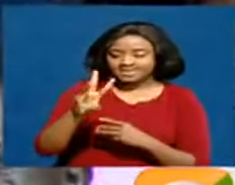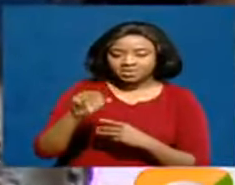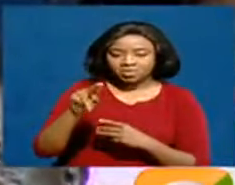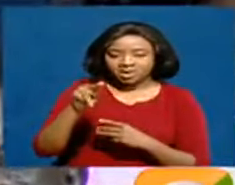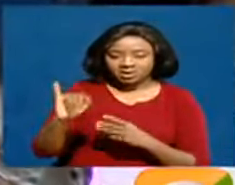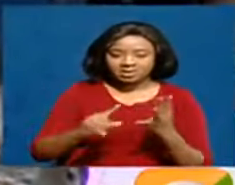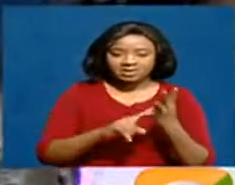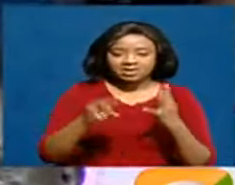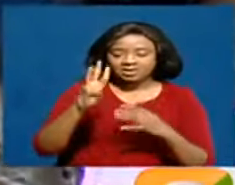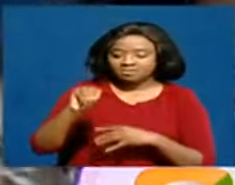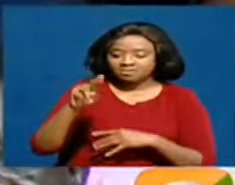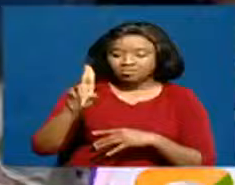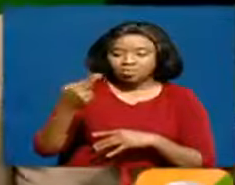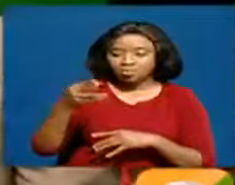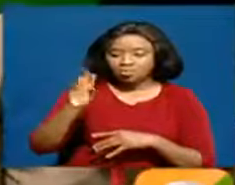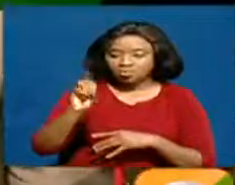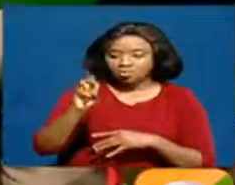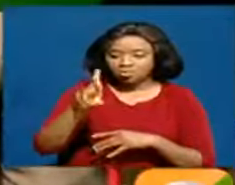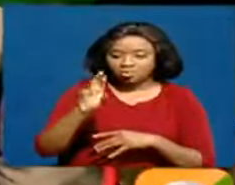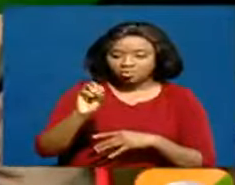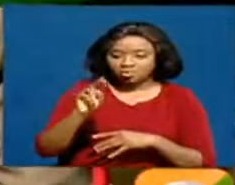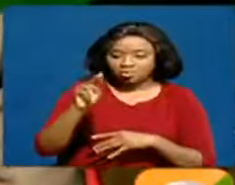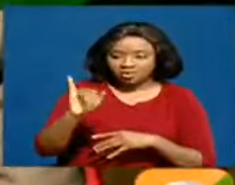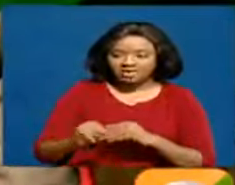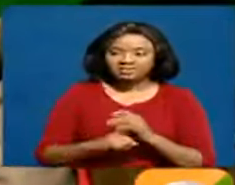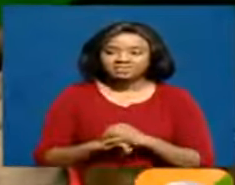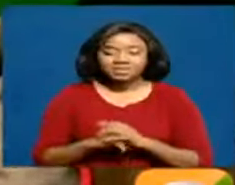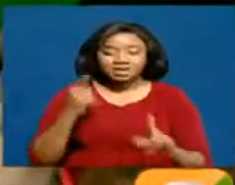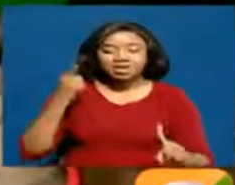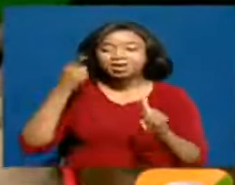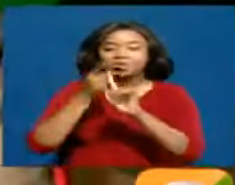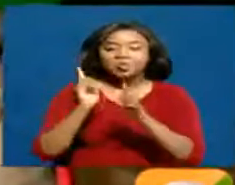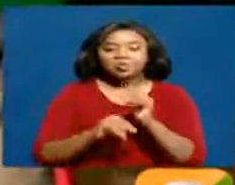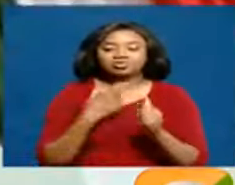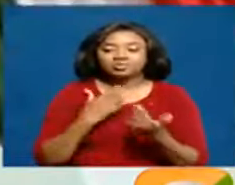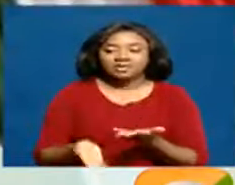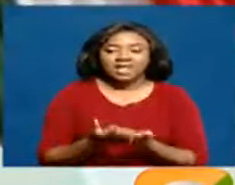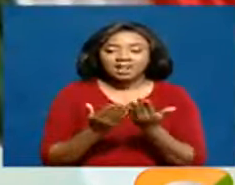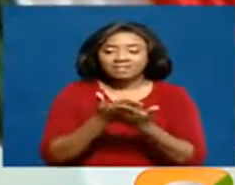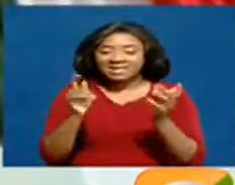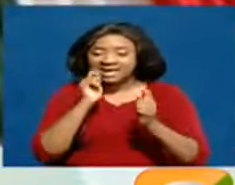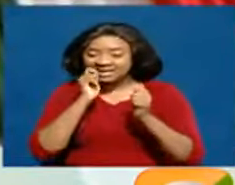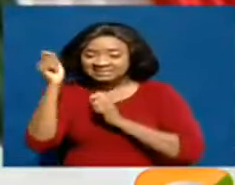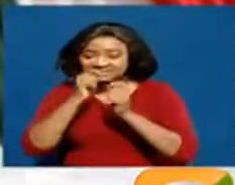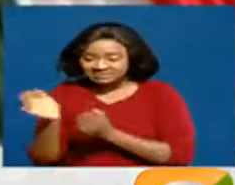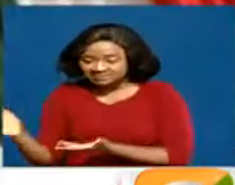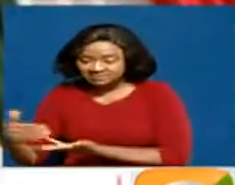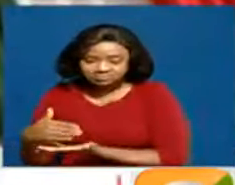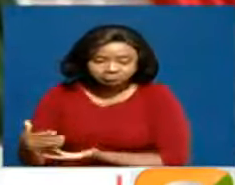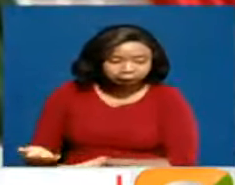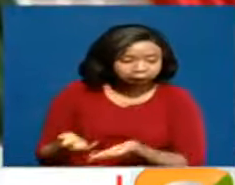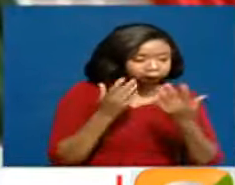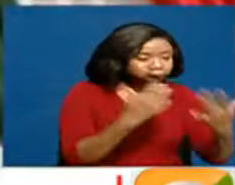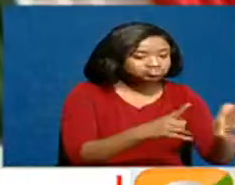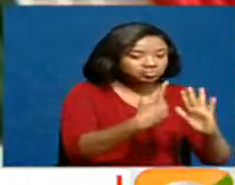kuwa wakulima wa miwa wanapata malipo kwa wakati ufao. Akipeleka miwa yake, arudi nyumbani na pesa